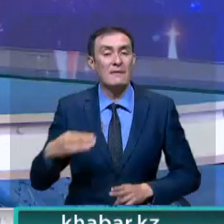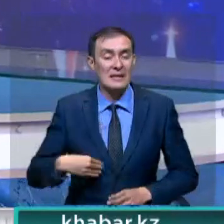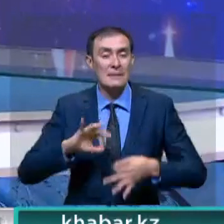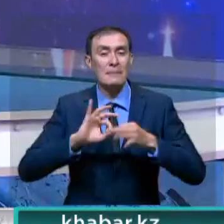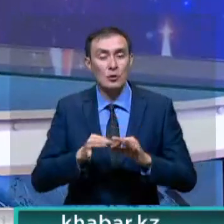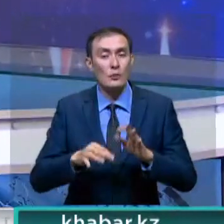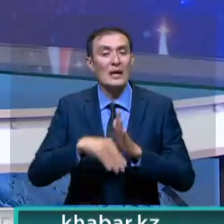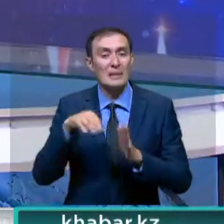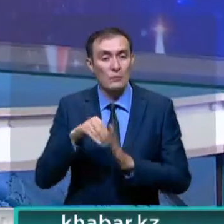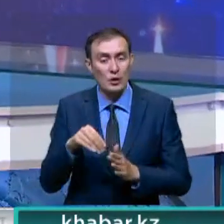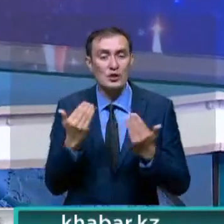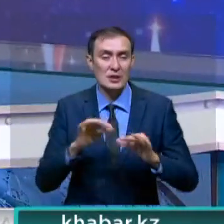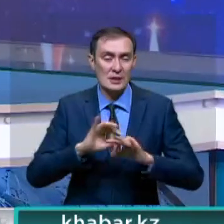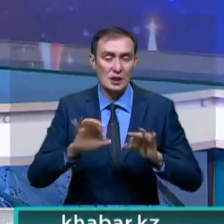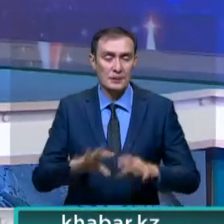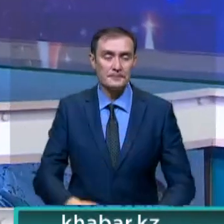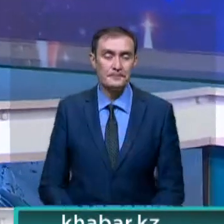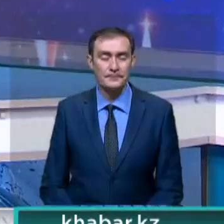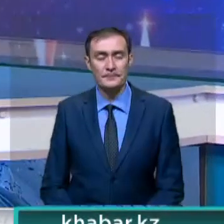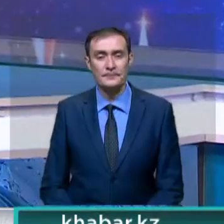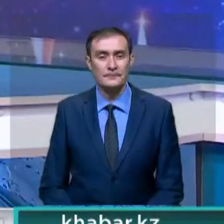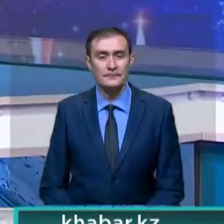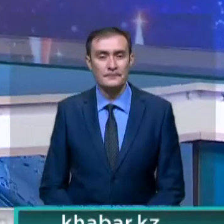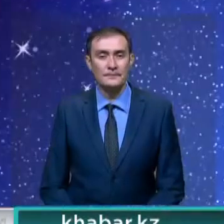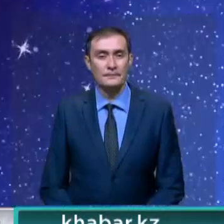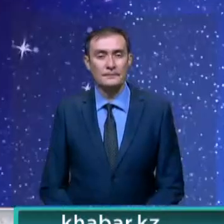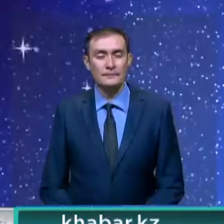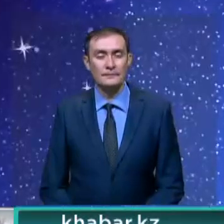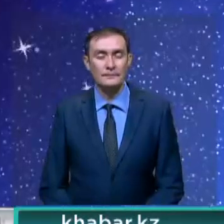о национальном отборе в следующем материале.